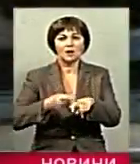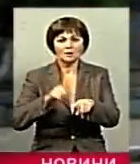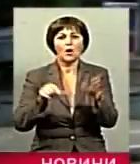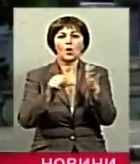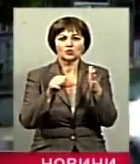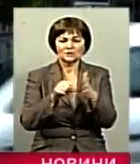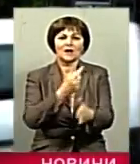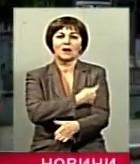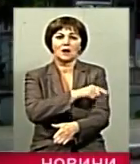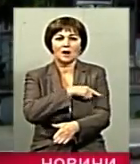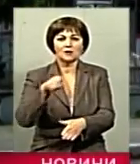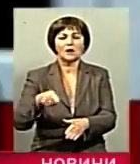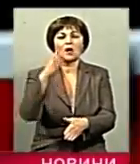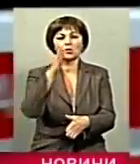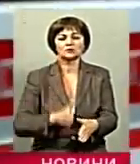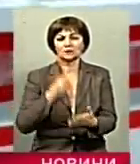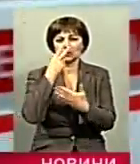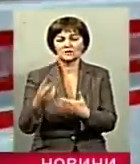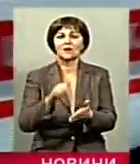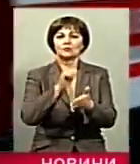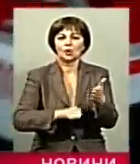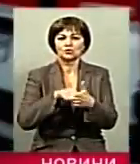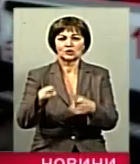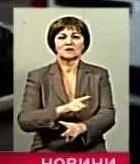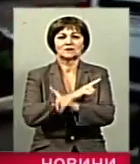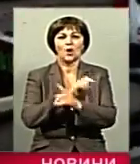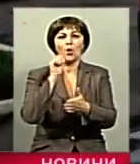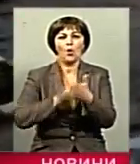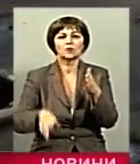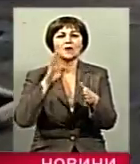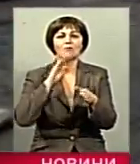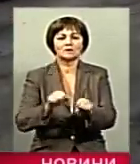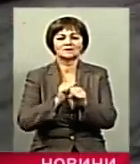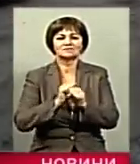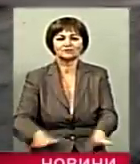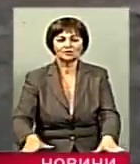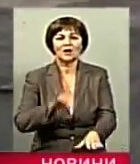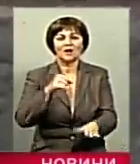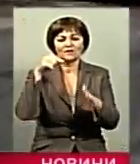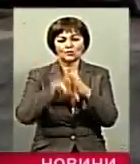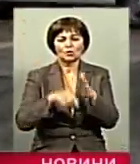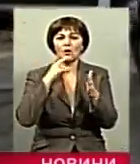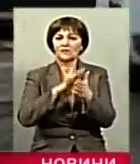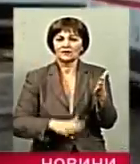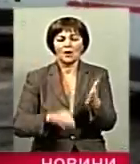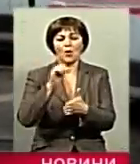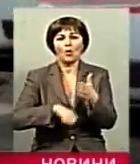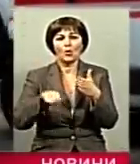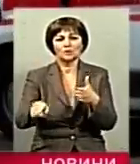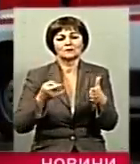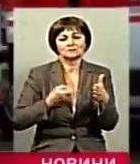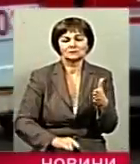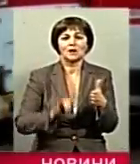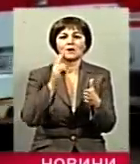Коростишівської лікарні. Ростин показав, що причиною смерті став розрив матки та внутрішня кровотеча, внаслідок якої породілля та